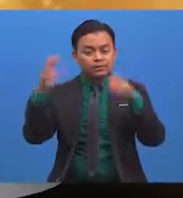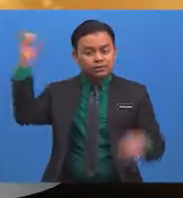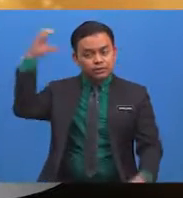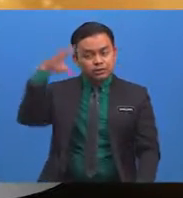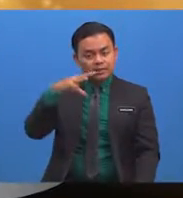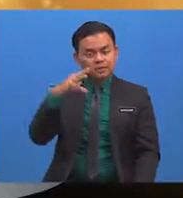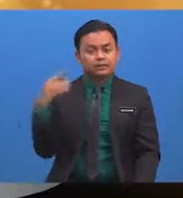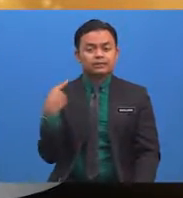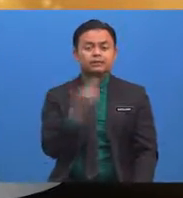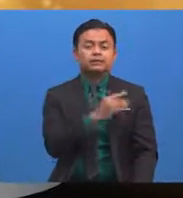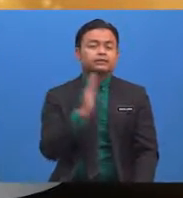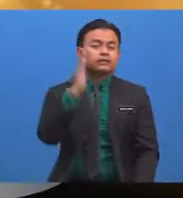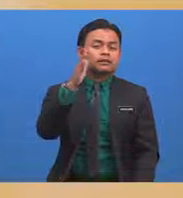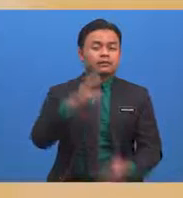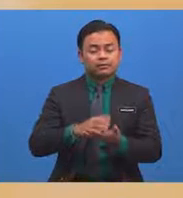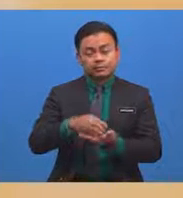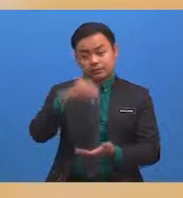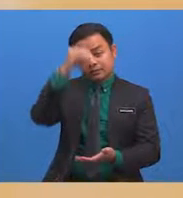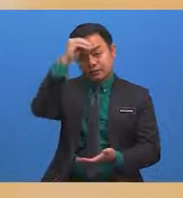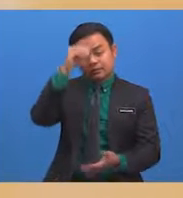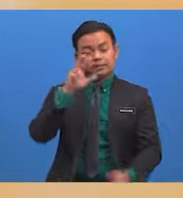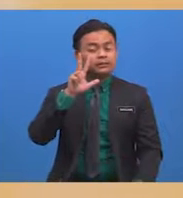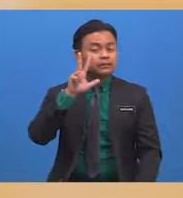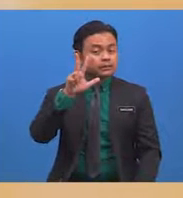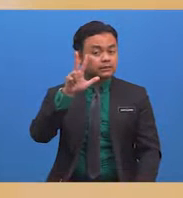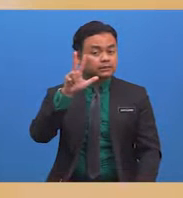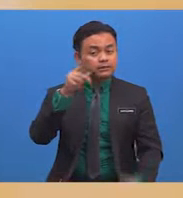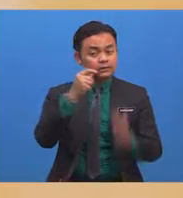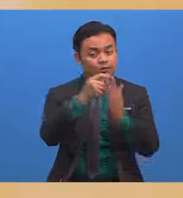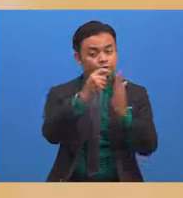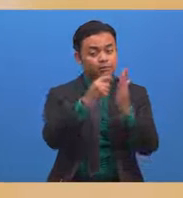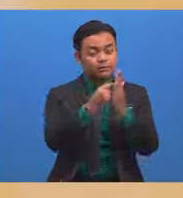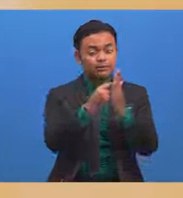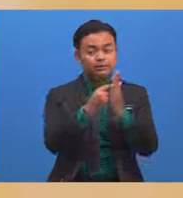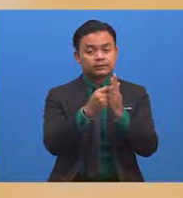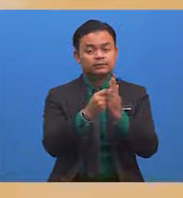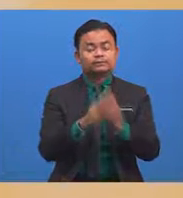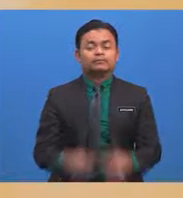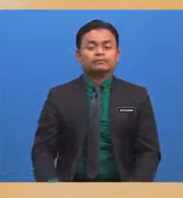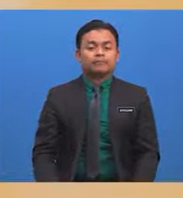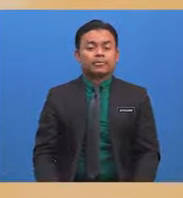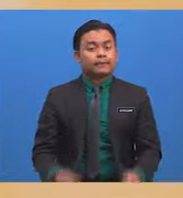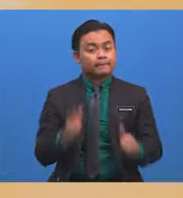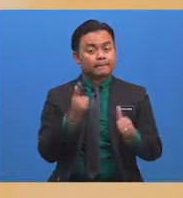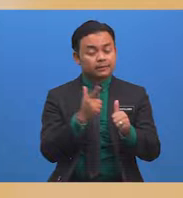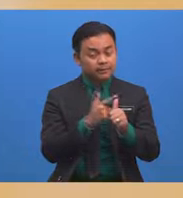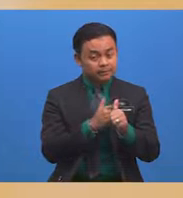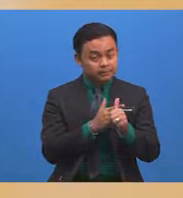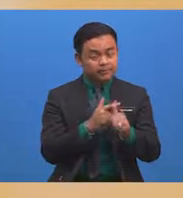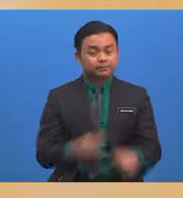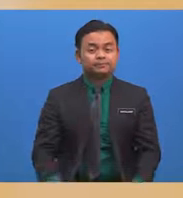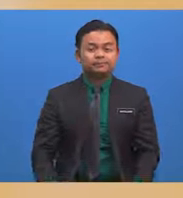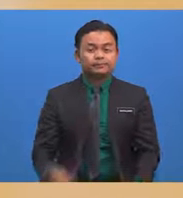kita akan mempelajari 3 subtopik, iaitu pertama,